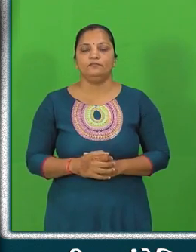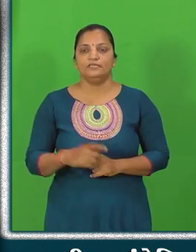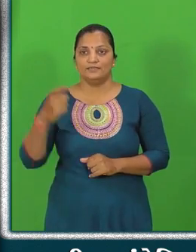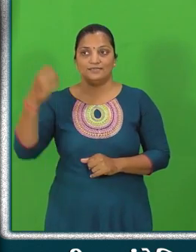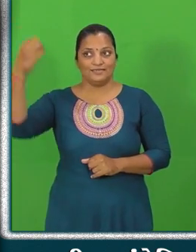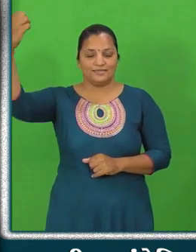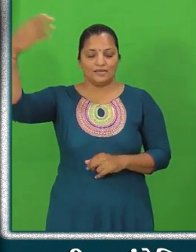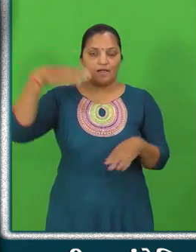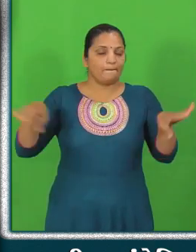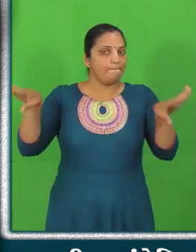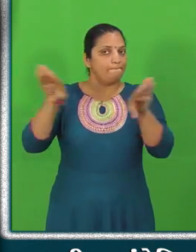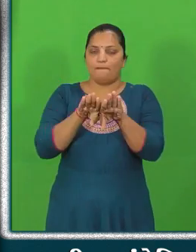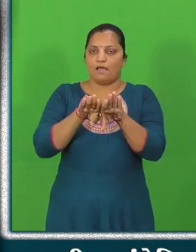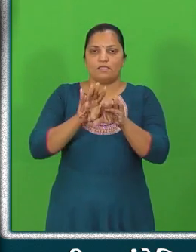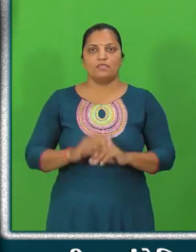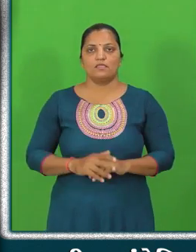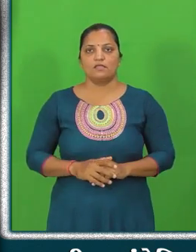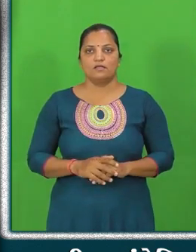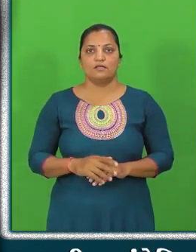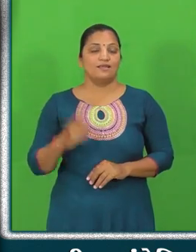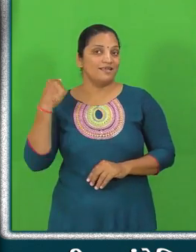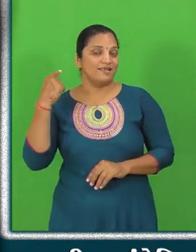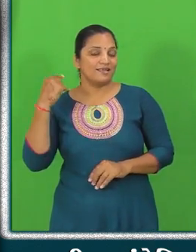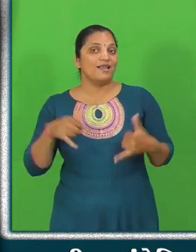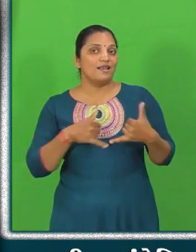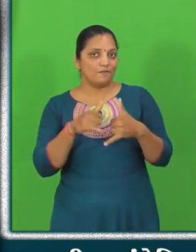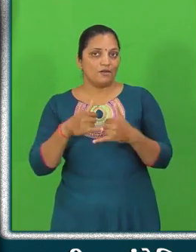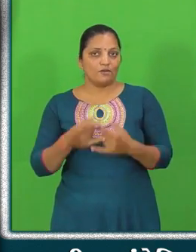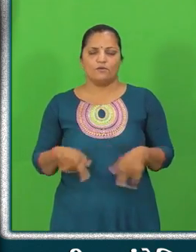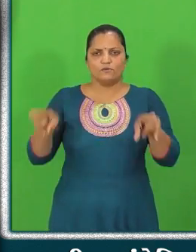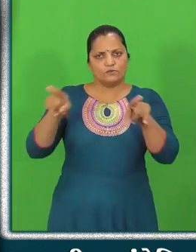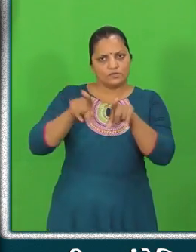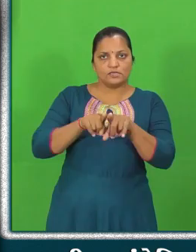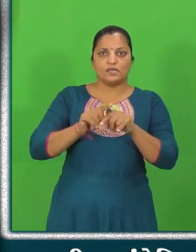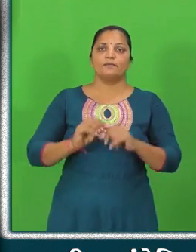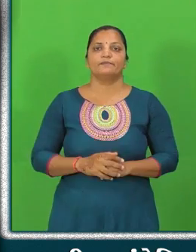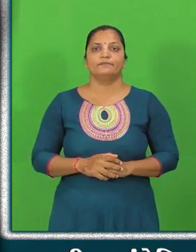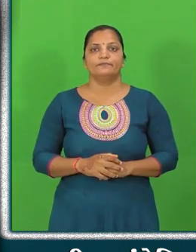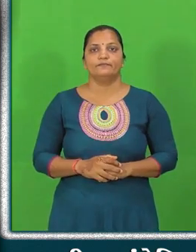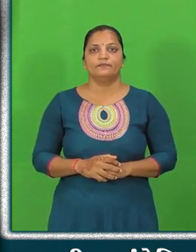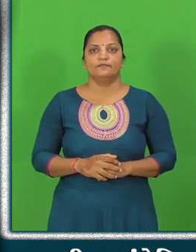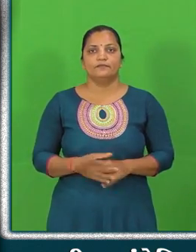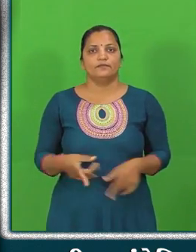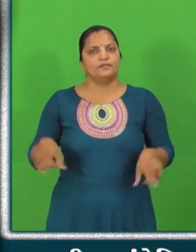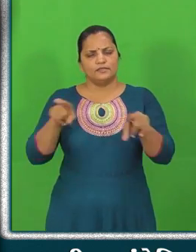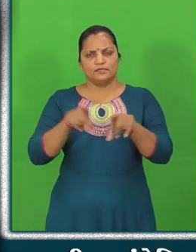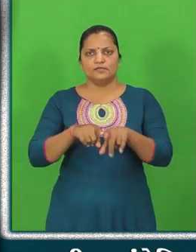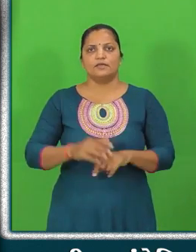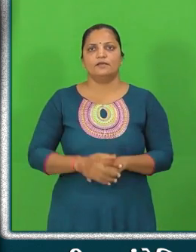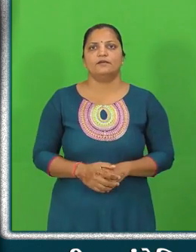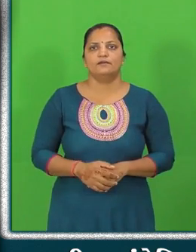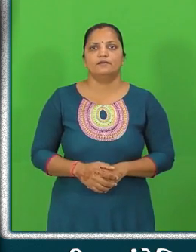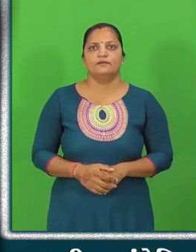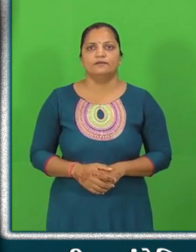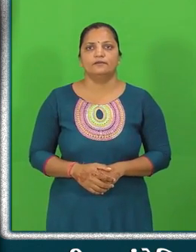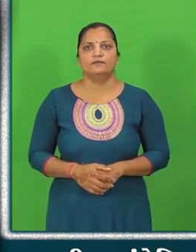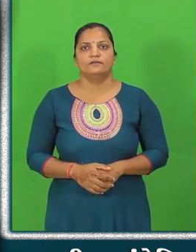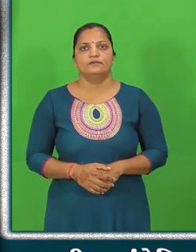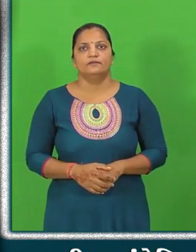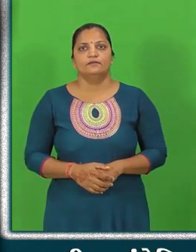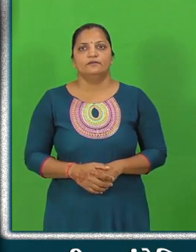લાઈટને ઓફ કરી દઈએ. આપણે ગઈકાલે જે પ્રયોગ કર્યો હતો એ જ પ્રયોગની અંદર આપણે અહીંયા બેટરી